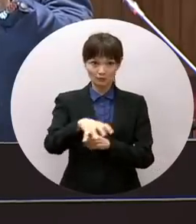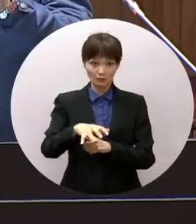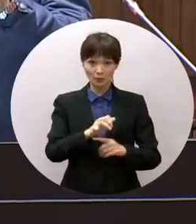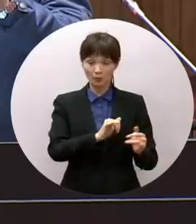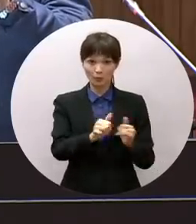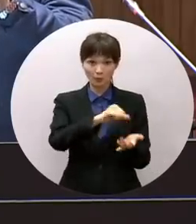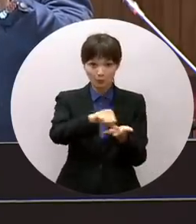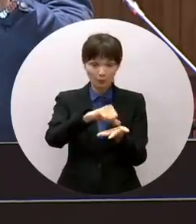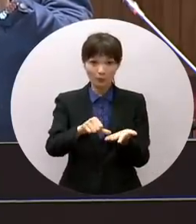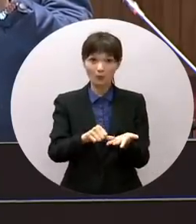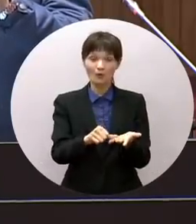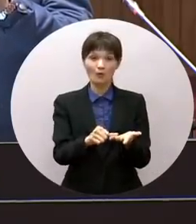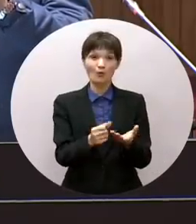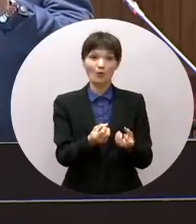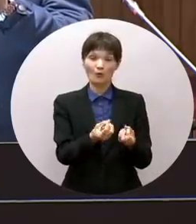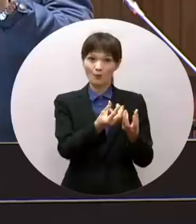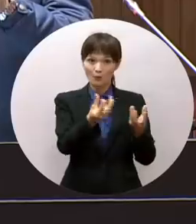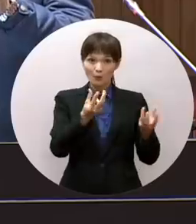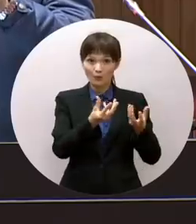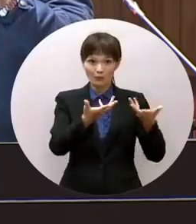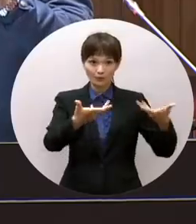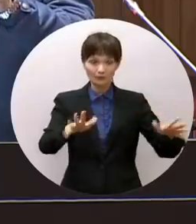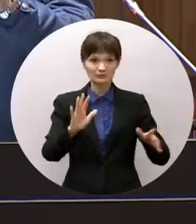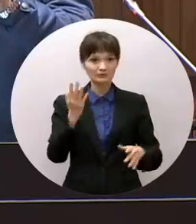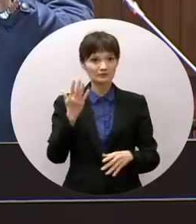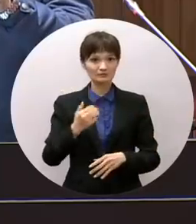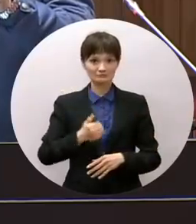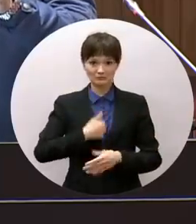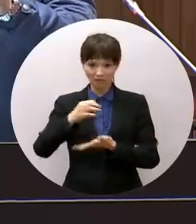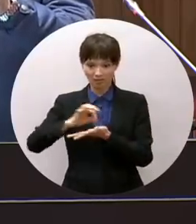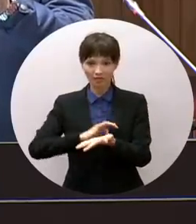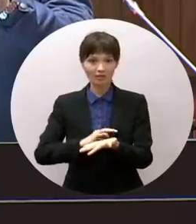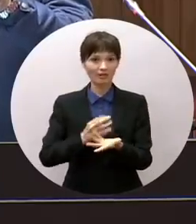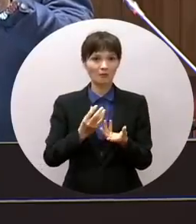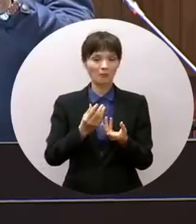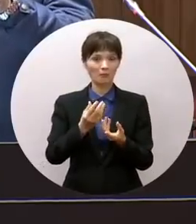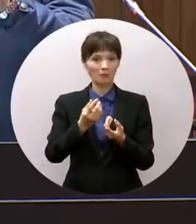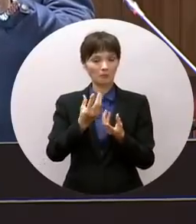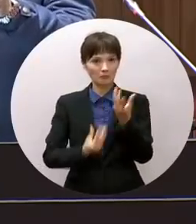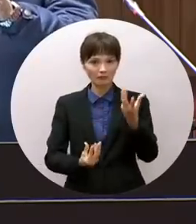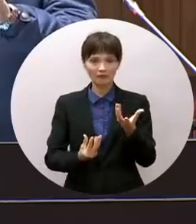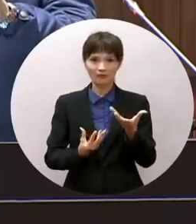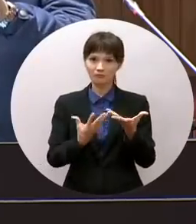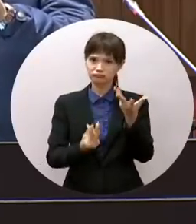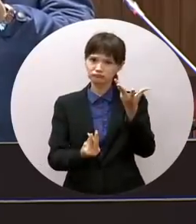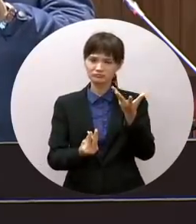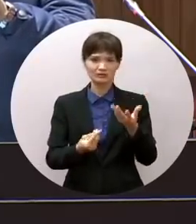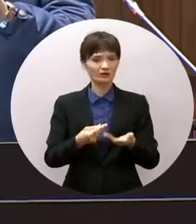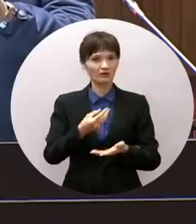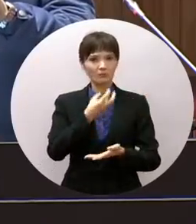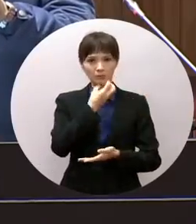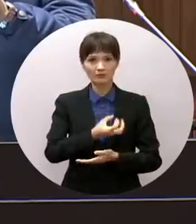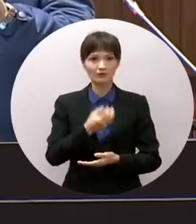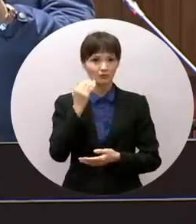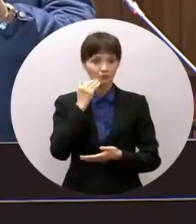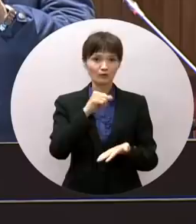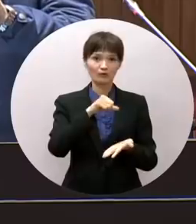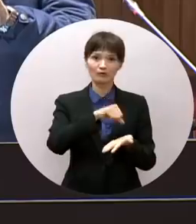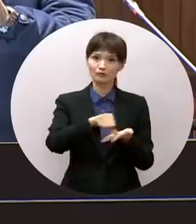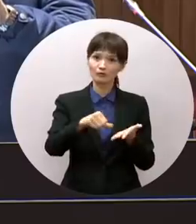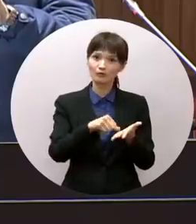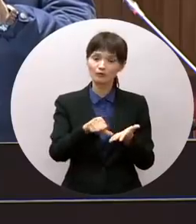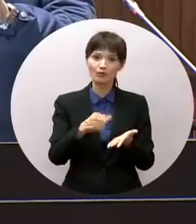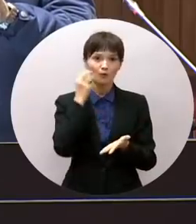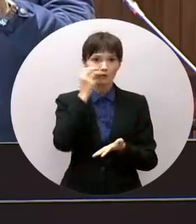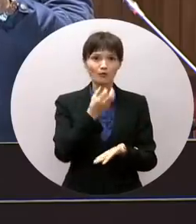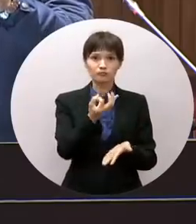结果产生了产销失调，农民也亏钱，欠收血本无归也亏钱。所以我要